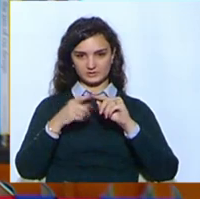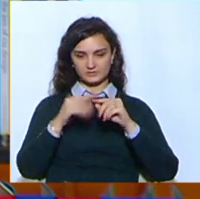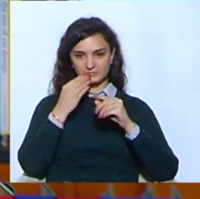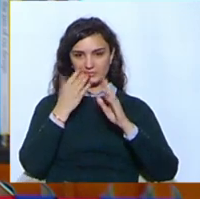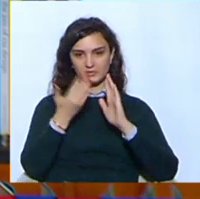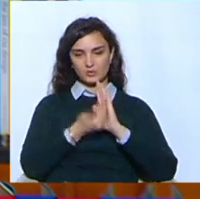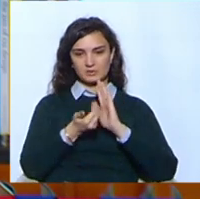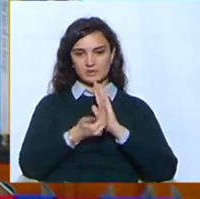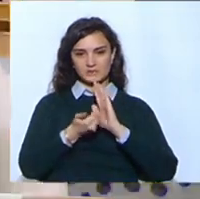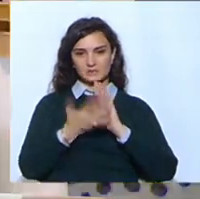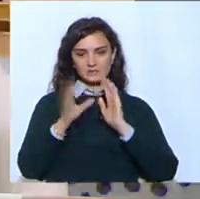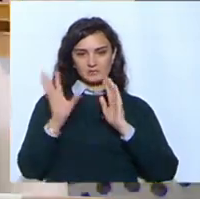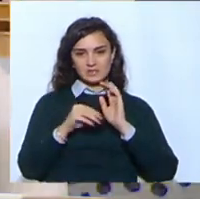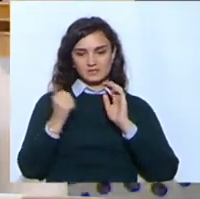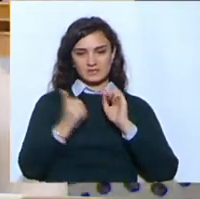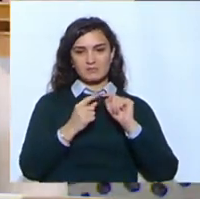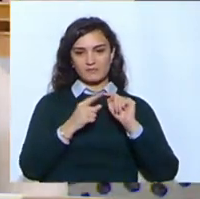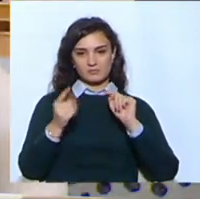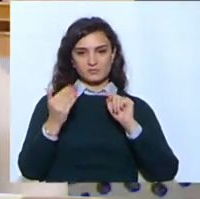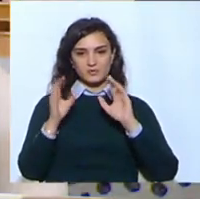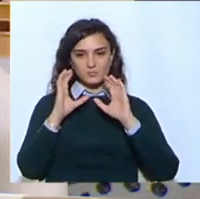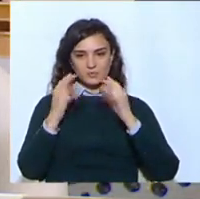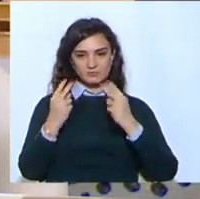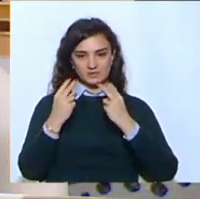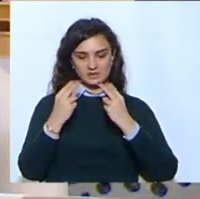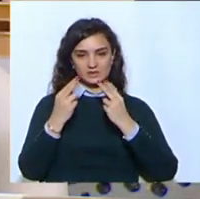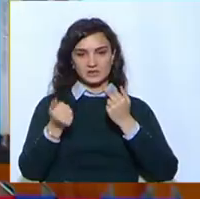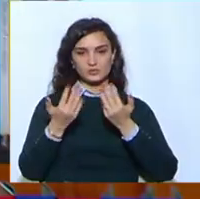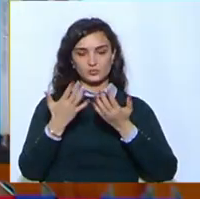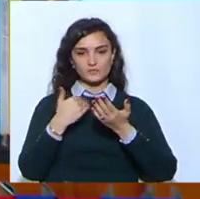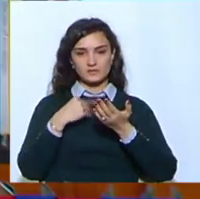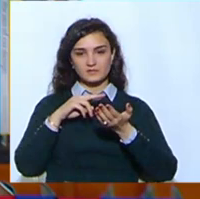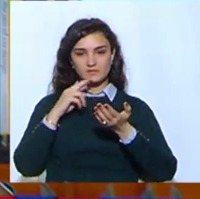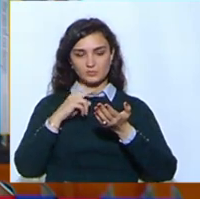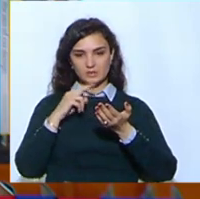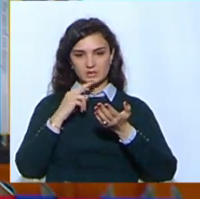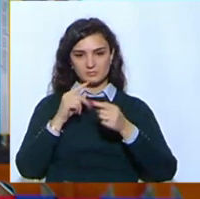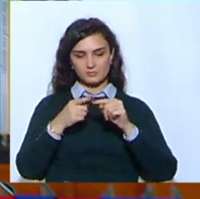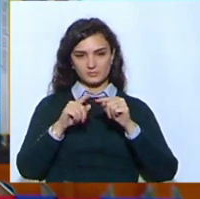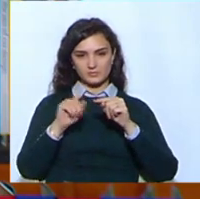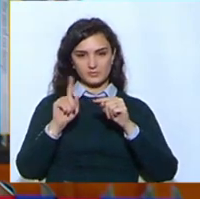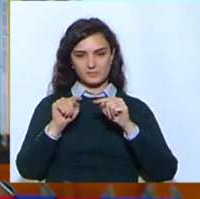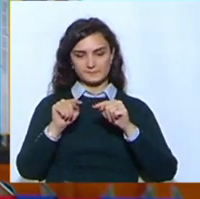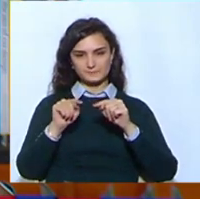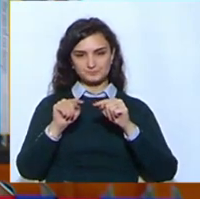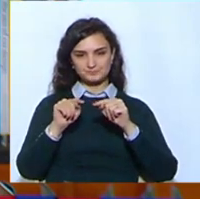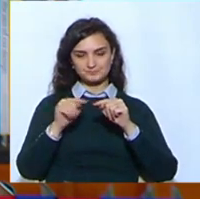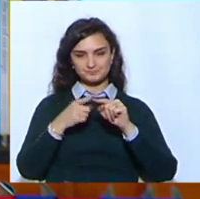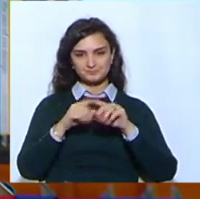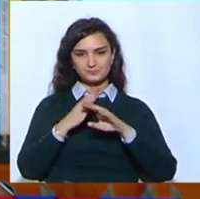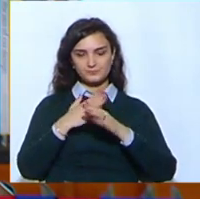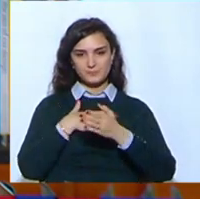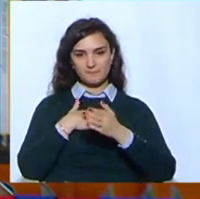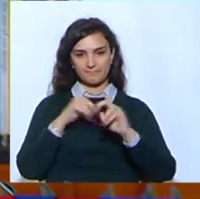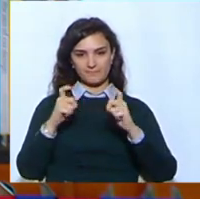კვებითი რეკომენდაციები, რომელიც მთელი კვირის განმავლობაში თქვენ მოისმინეთ. და თუ ჩვენ გავითვალისწინებთ, რომ ეს არის